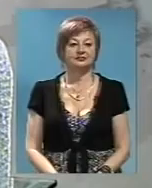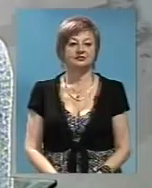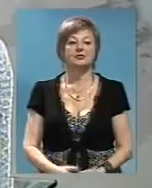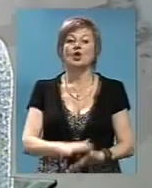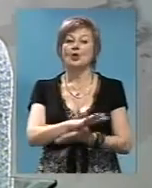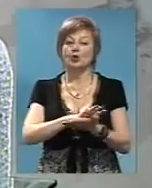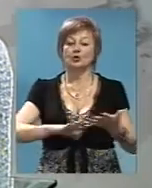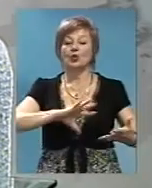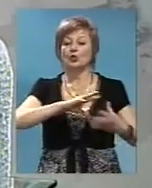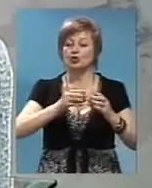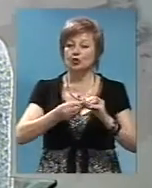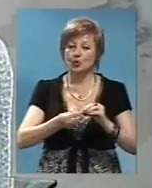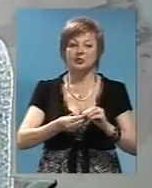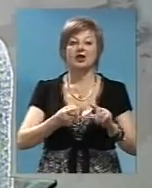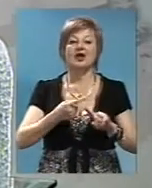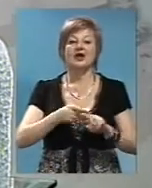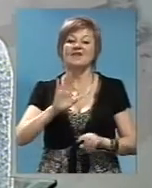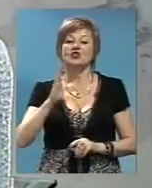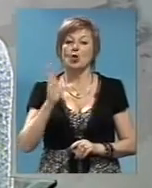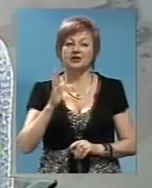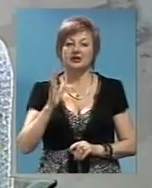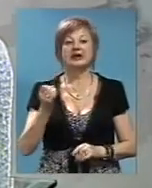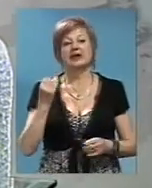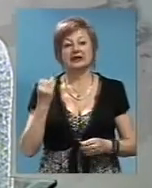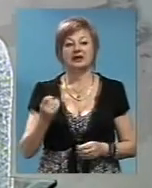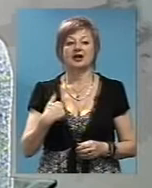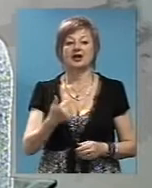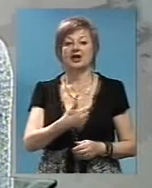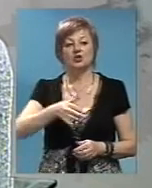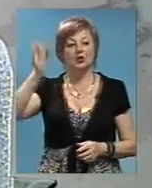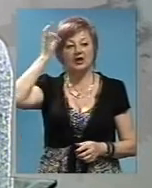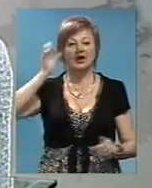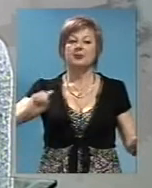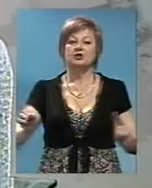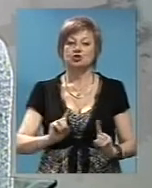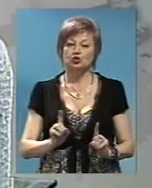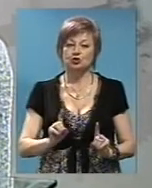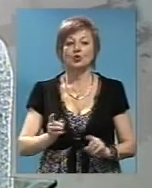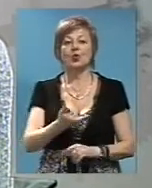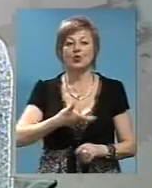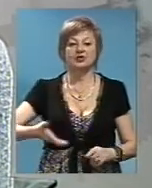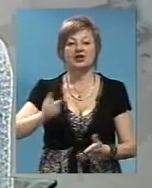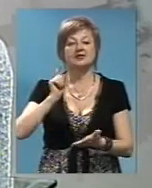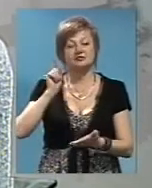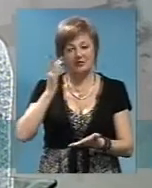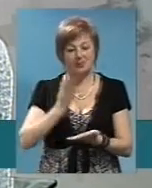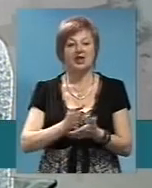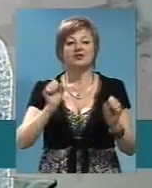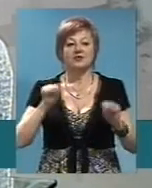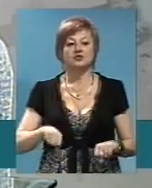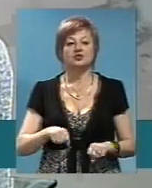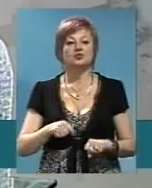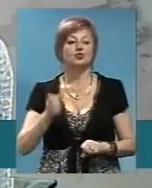Продовжуємо підбивати інформаційні підсумки вівторка. І я хотів би нагадати, що нас мають можливість